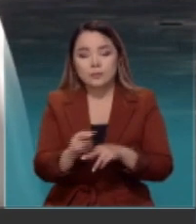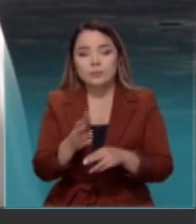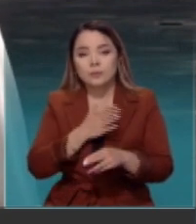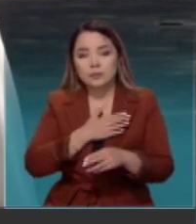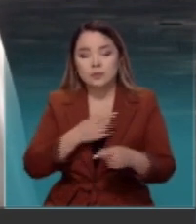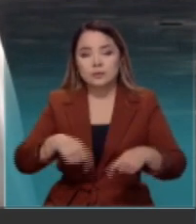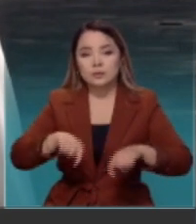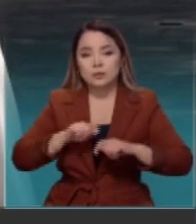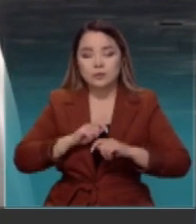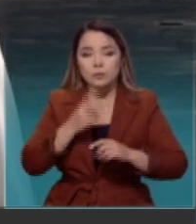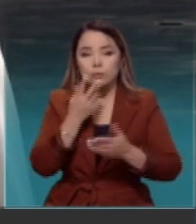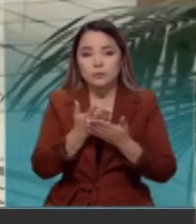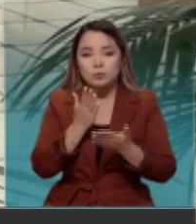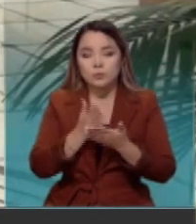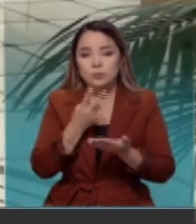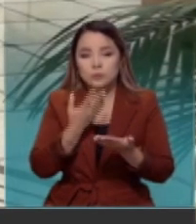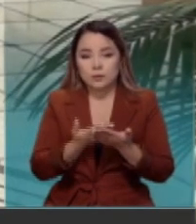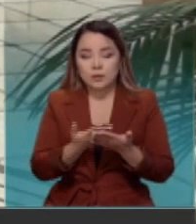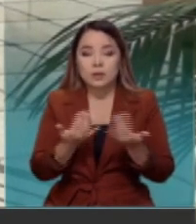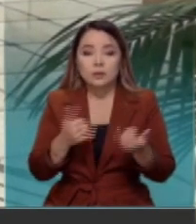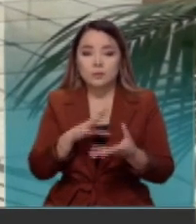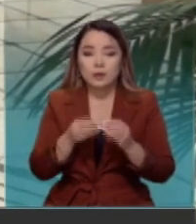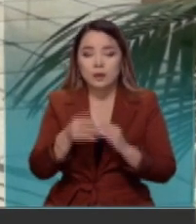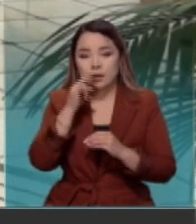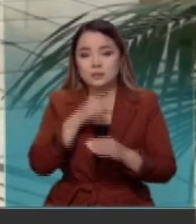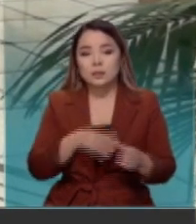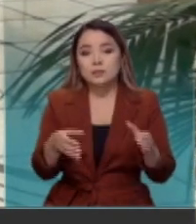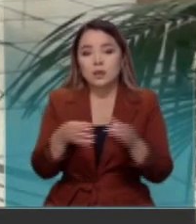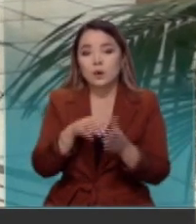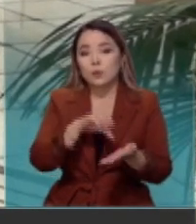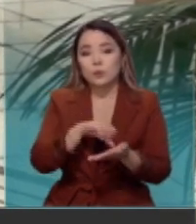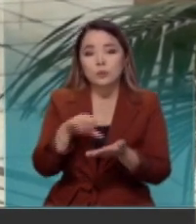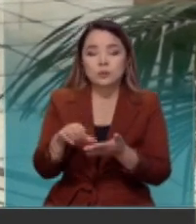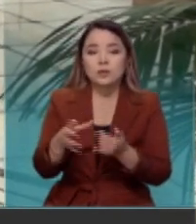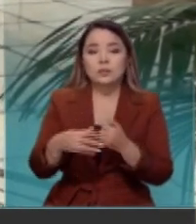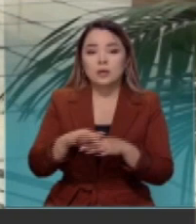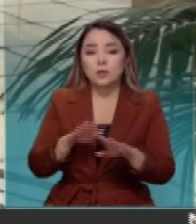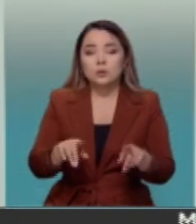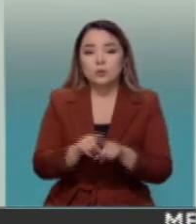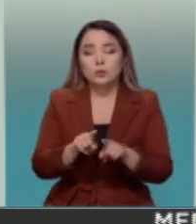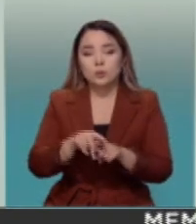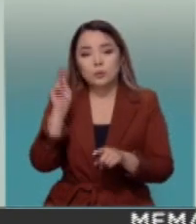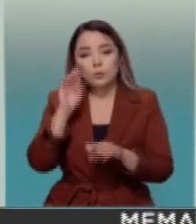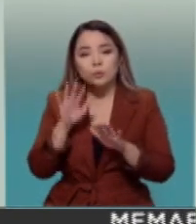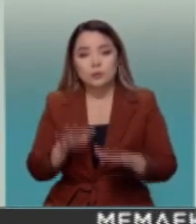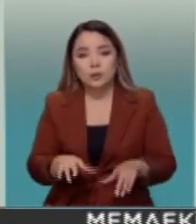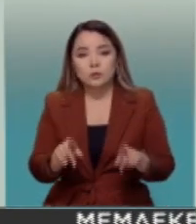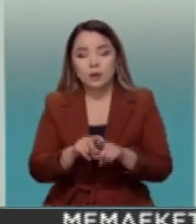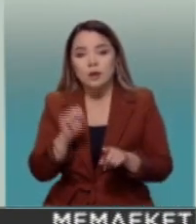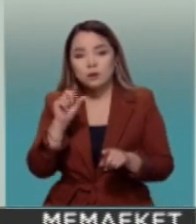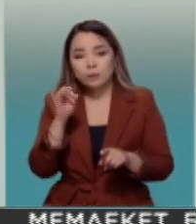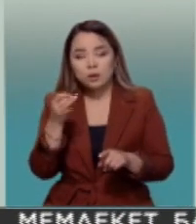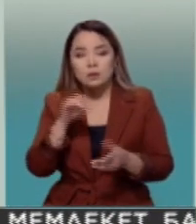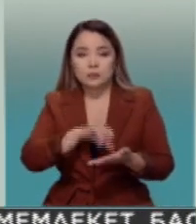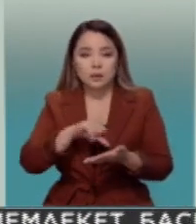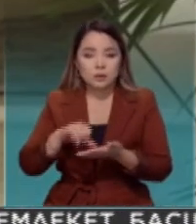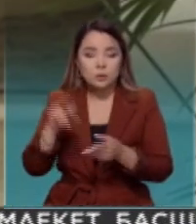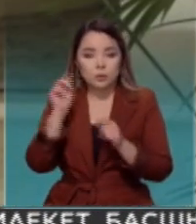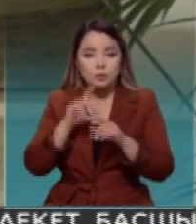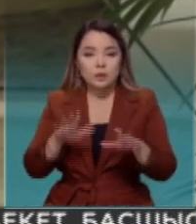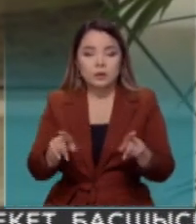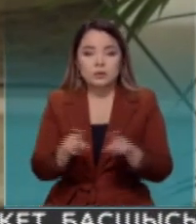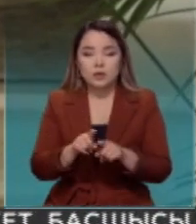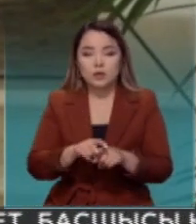білуге, тәрбиелерді көруге болады. Қазақ диаспорасының өкілдері мен жергілікті оқу орындарының студенттері абай оқуларына қатысты. Сондай-ақ жел